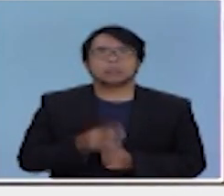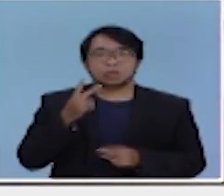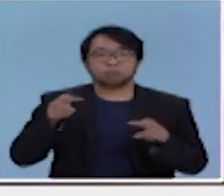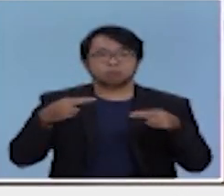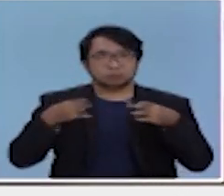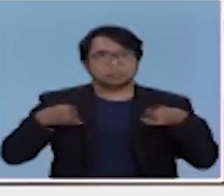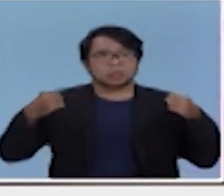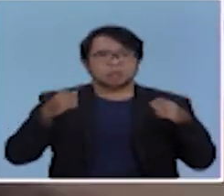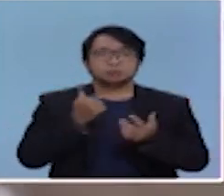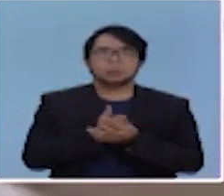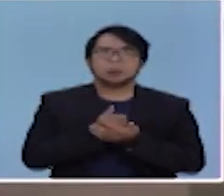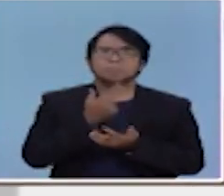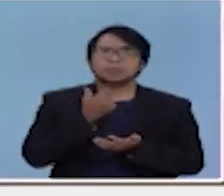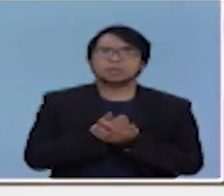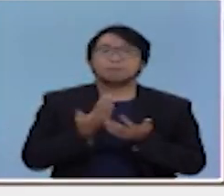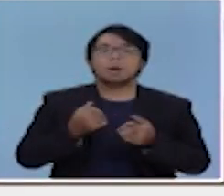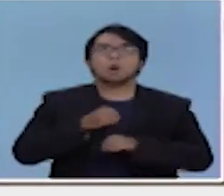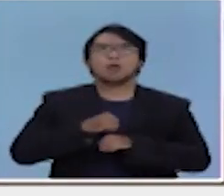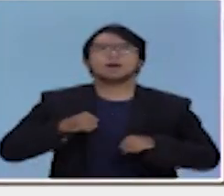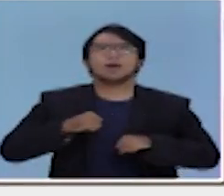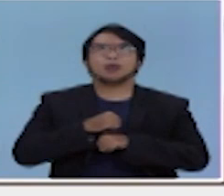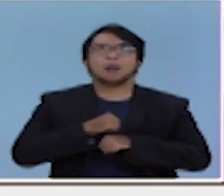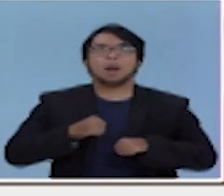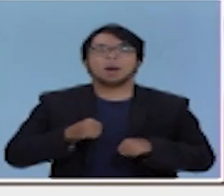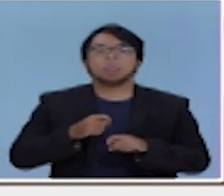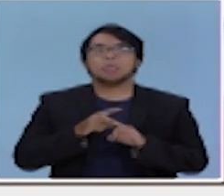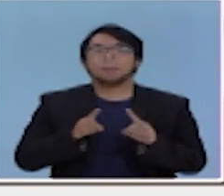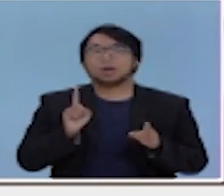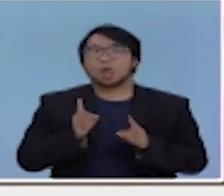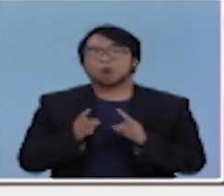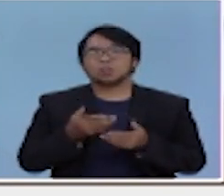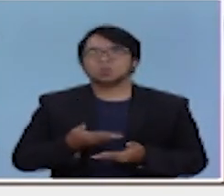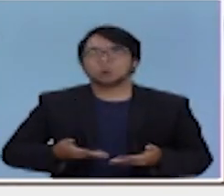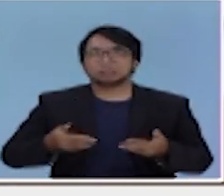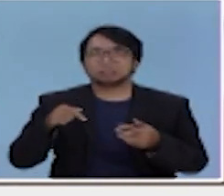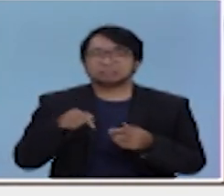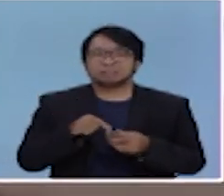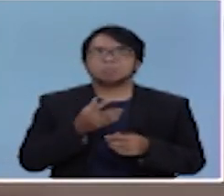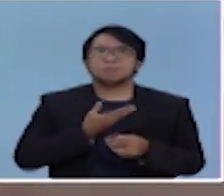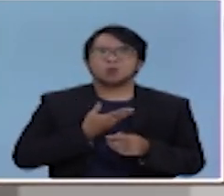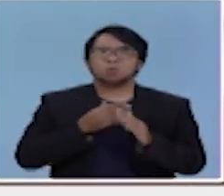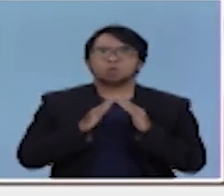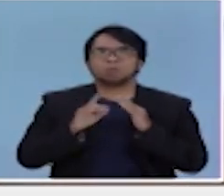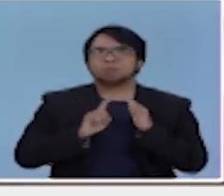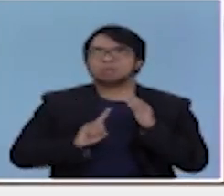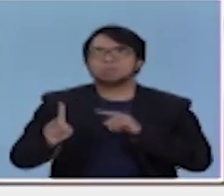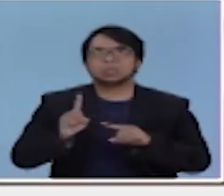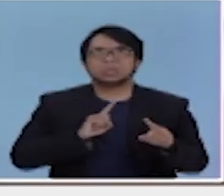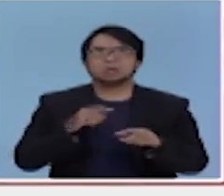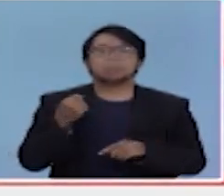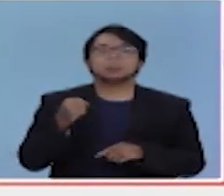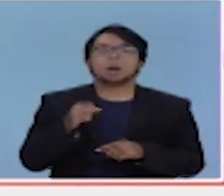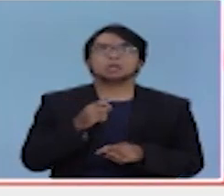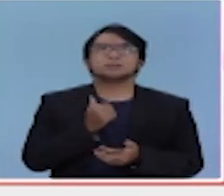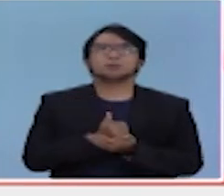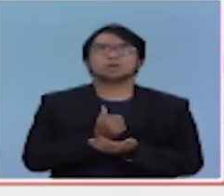olahraga masih basic banget sih cuman kalau di kondisi kayak gini kan enggak bisa kemana-mana kan sebenarnya aku juga baru dua minggu ini